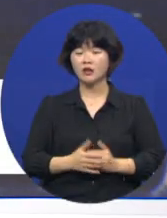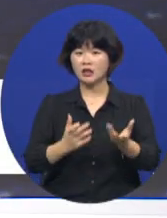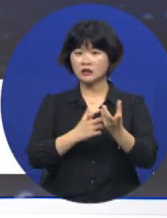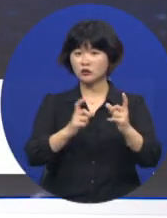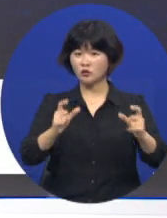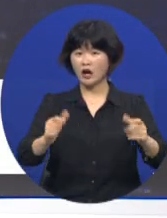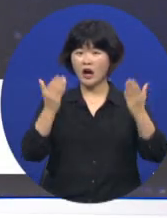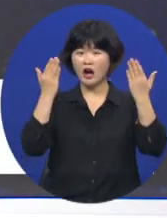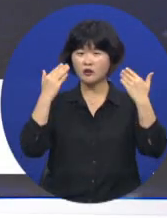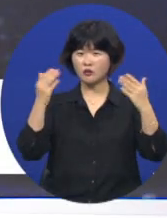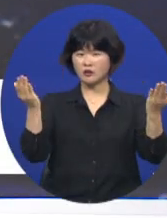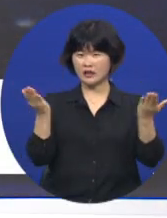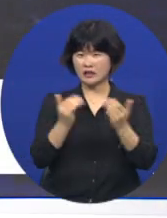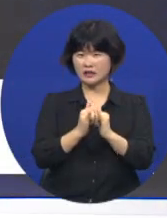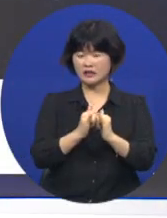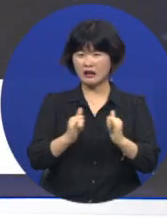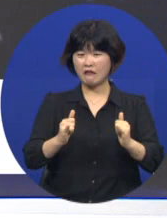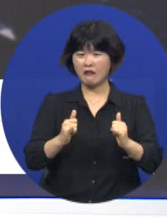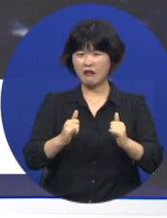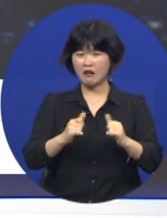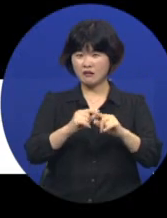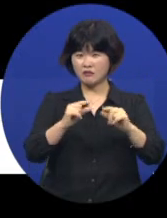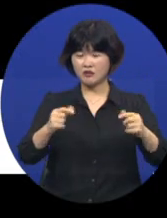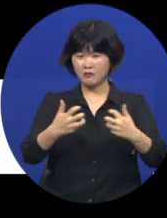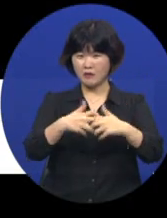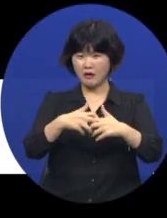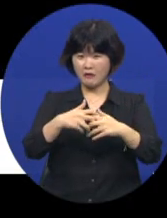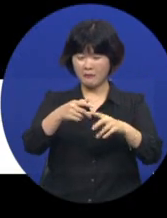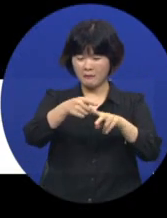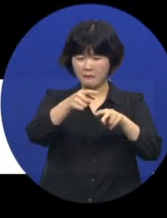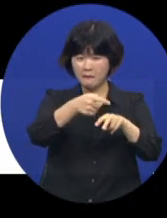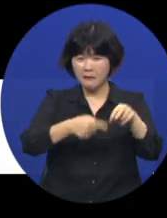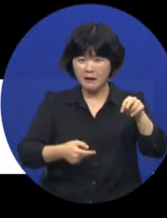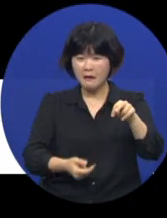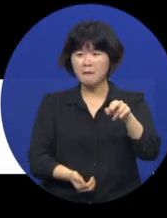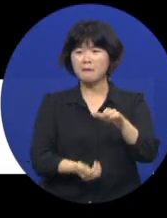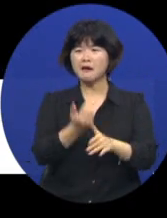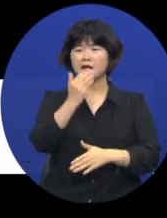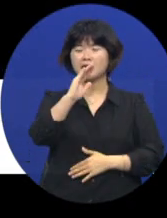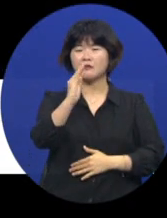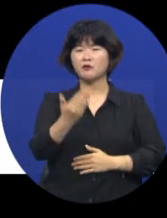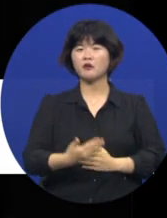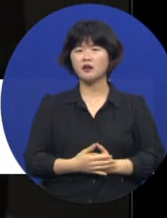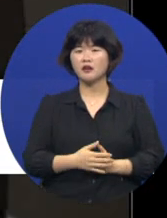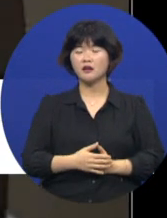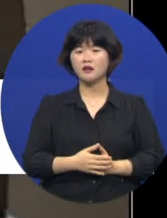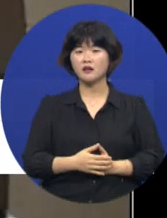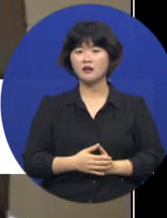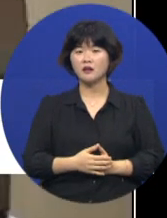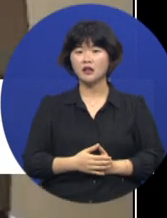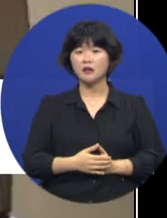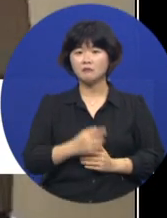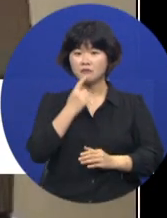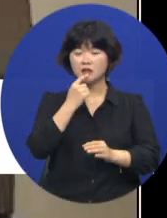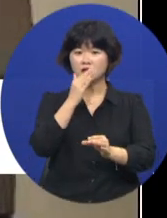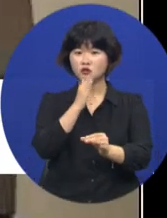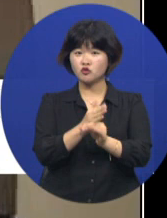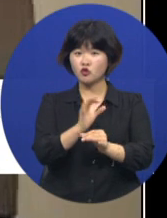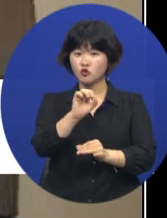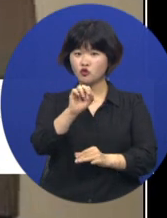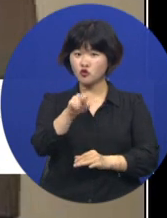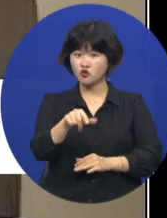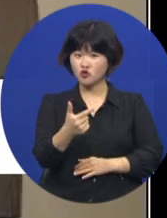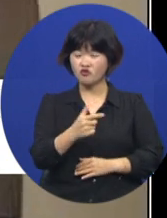제주에서 학교 급식 노동자가 음식물 감량기에 손가락이 잘리는 사고가 또다시 발생했습니다. 더불어민주당